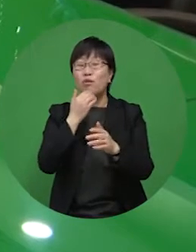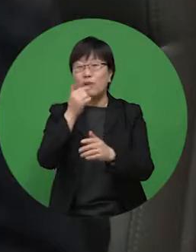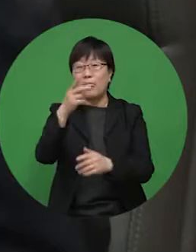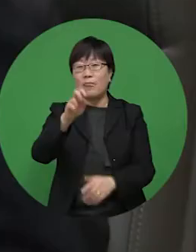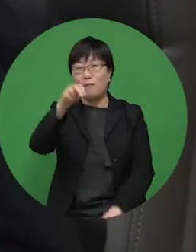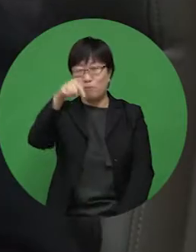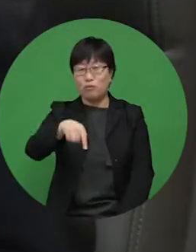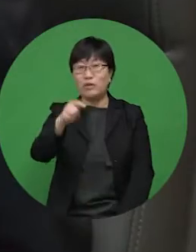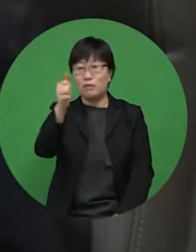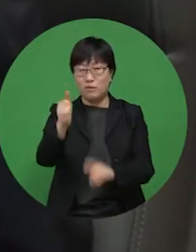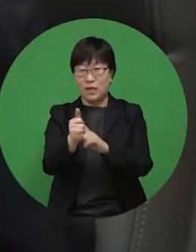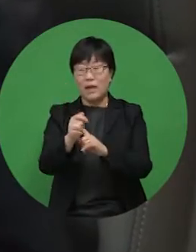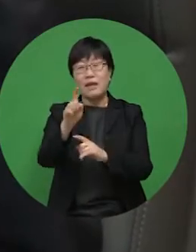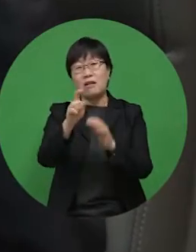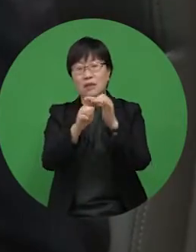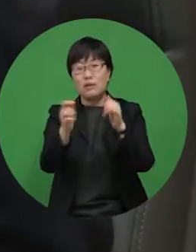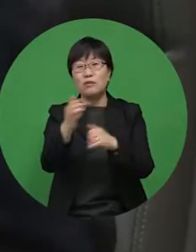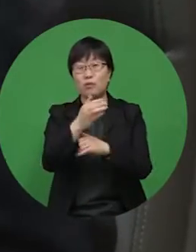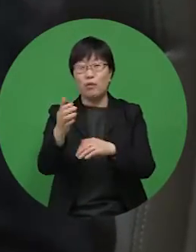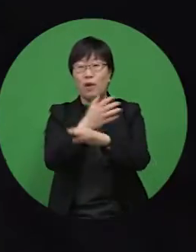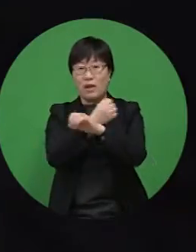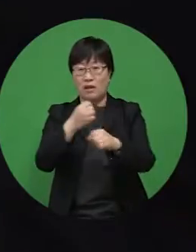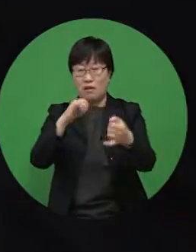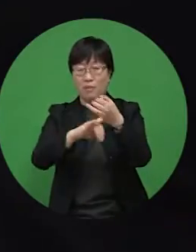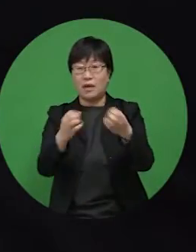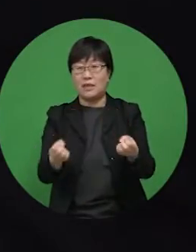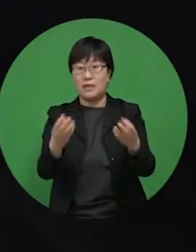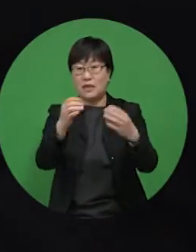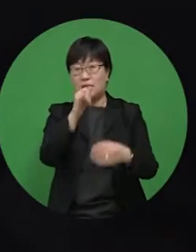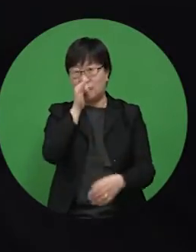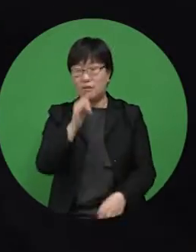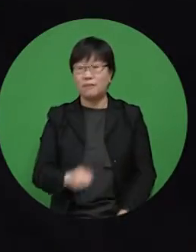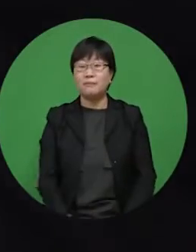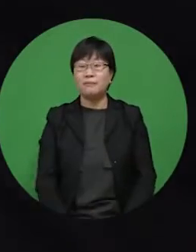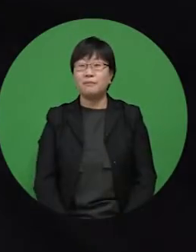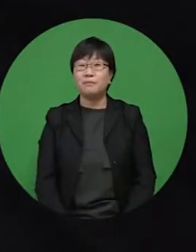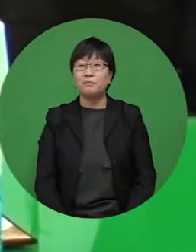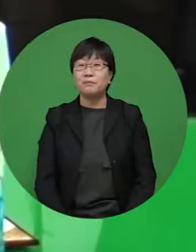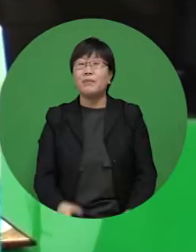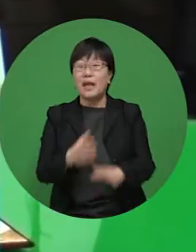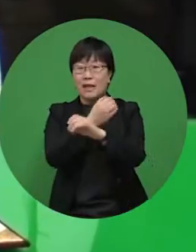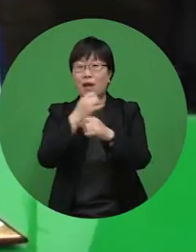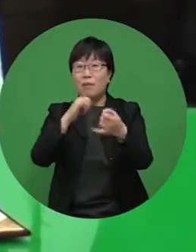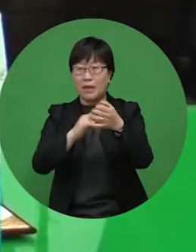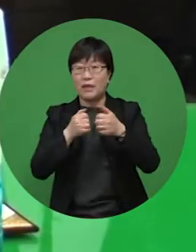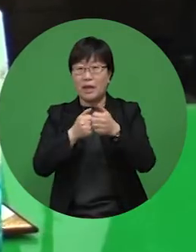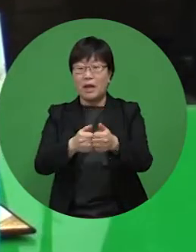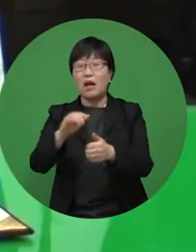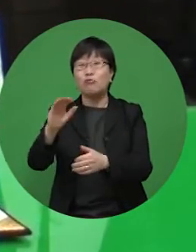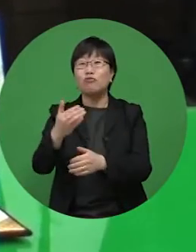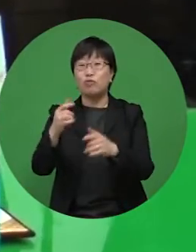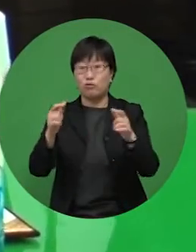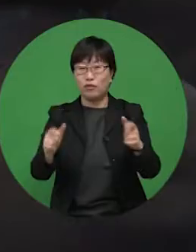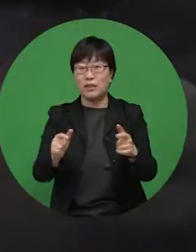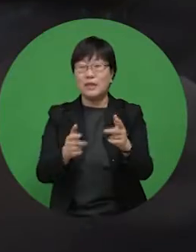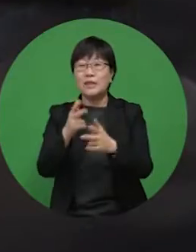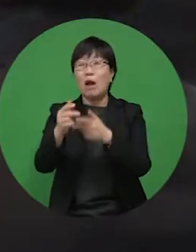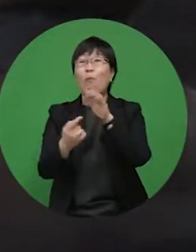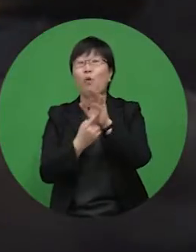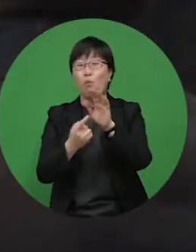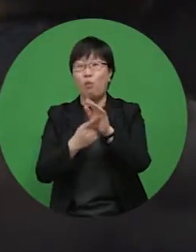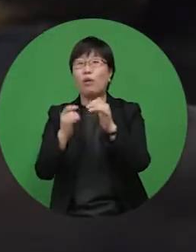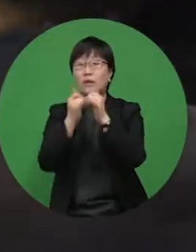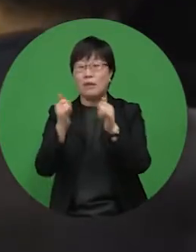서울 남부지부장 등 10여 명이 참석해 협약식을 진행했습니다. 협약에 따라 앞으로 구로구는